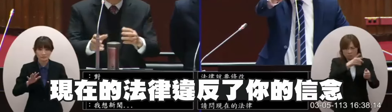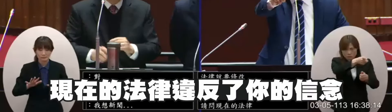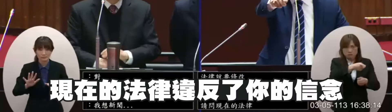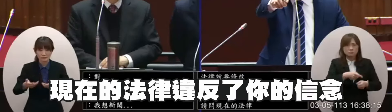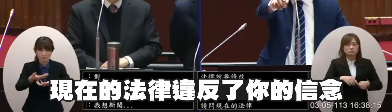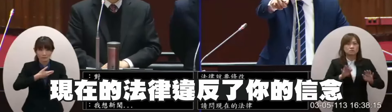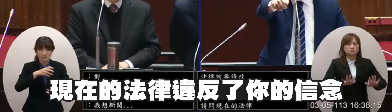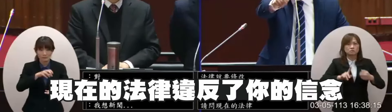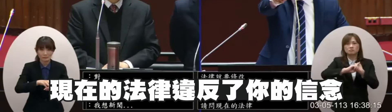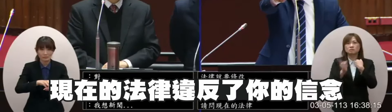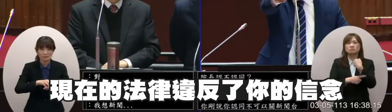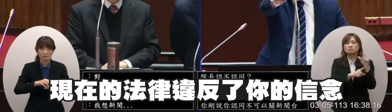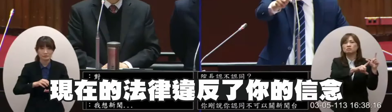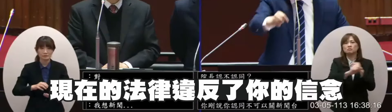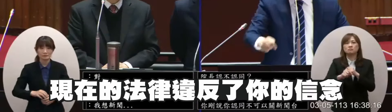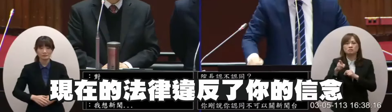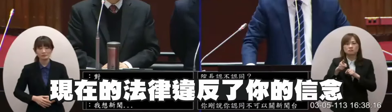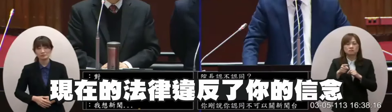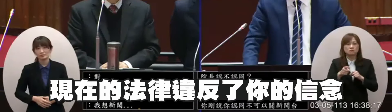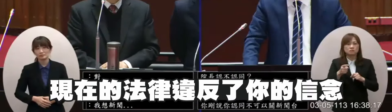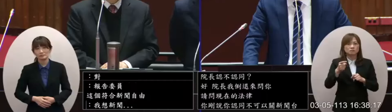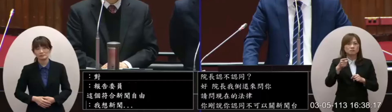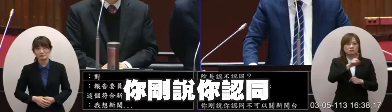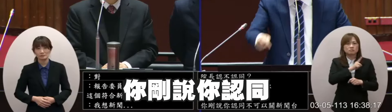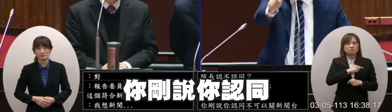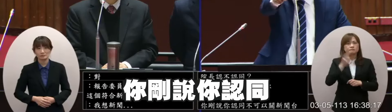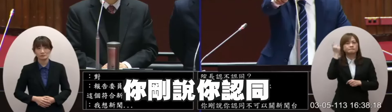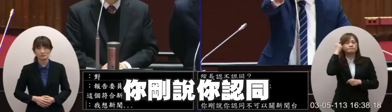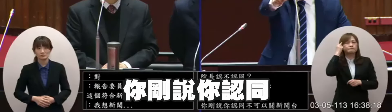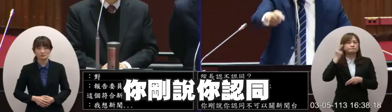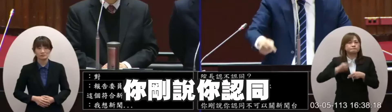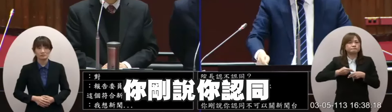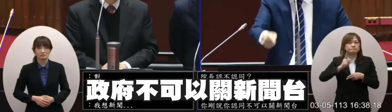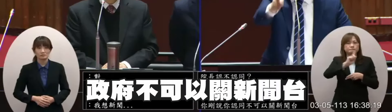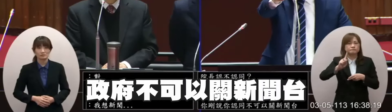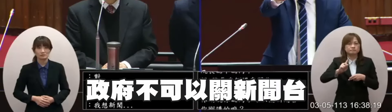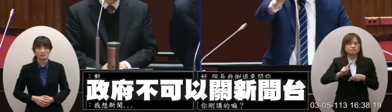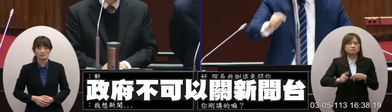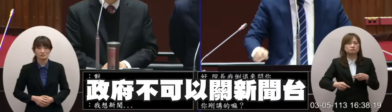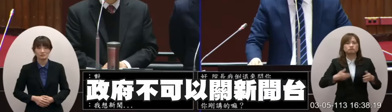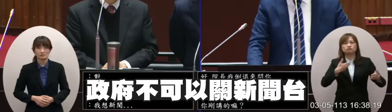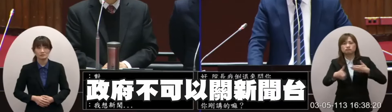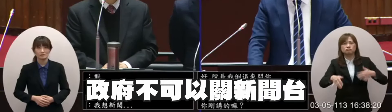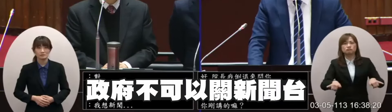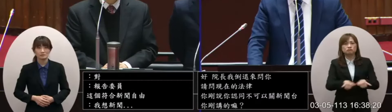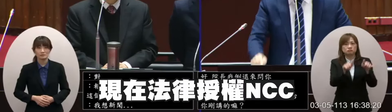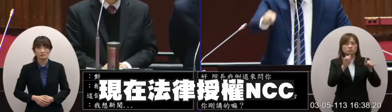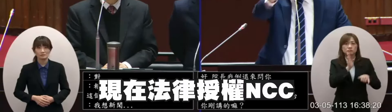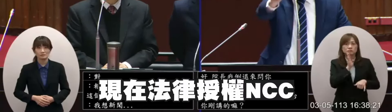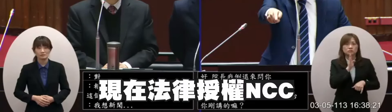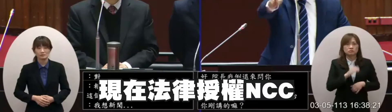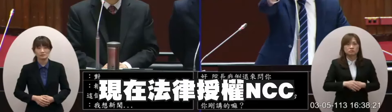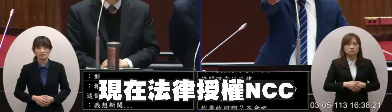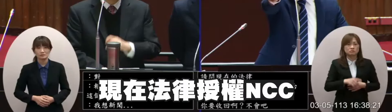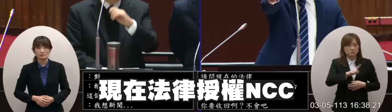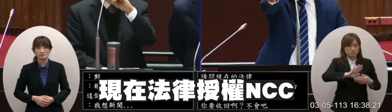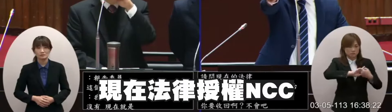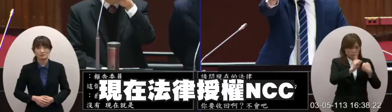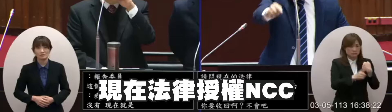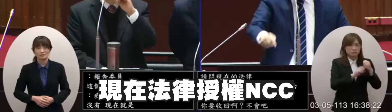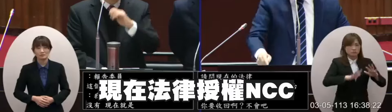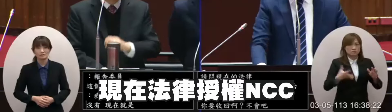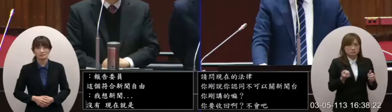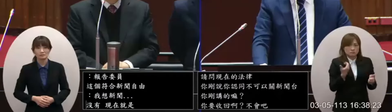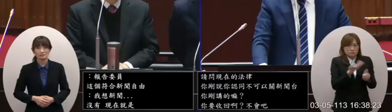现在的法律违反了你的信念。你刚说你认同政府不可以关新闻台，现在法律授